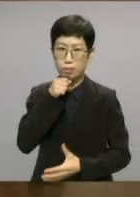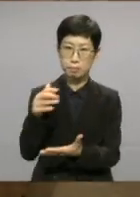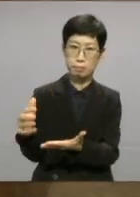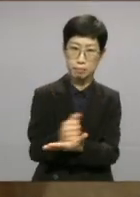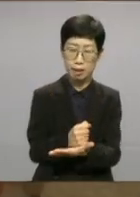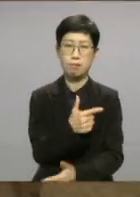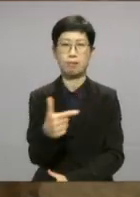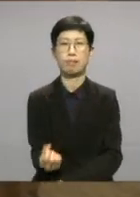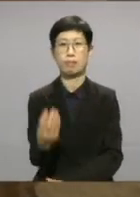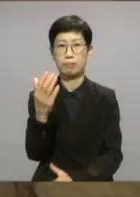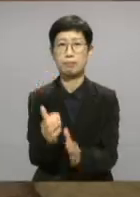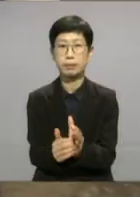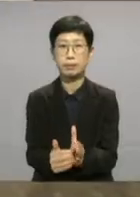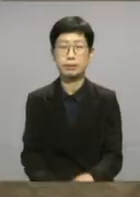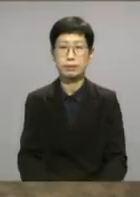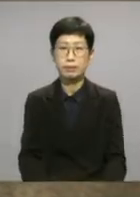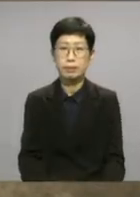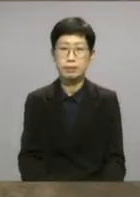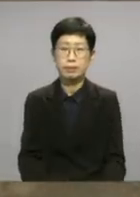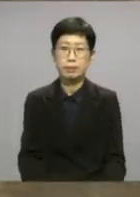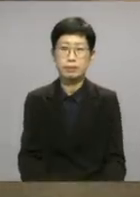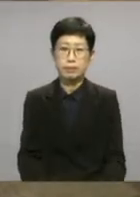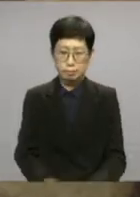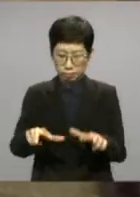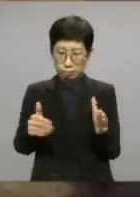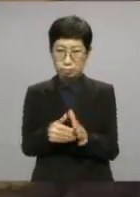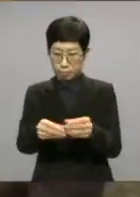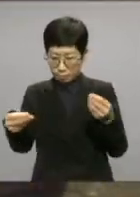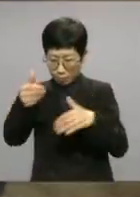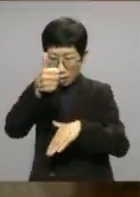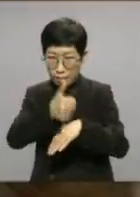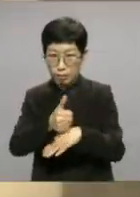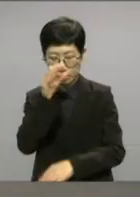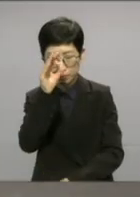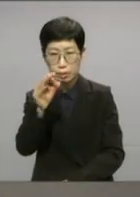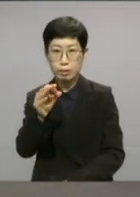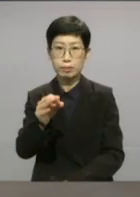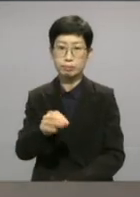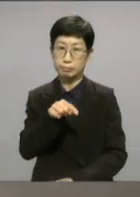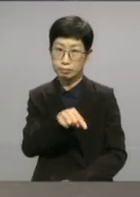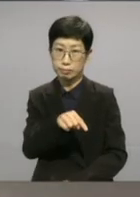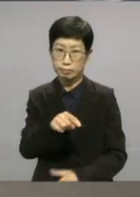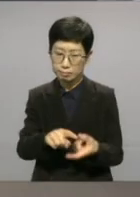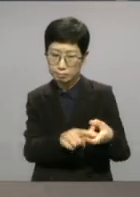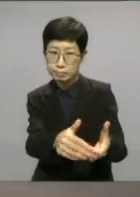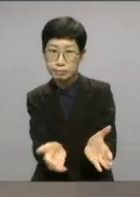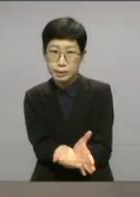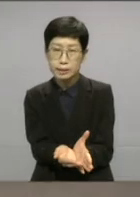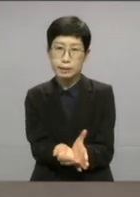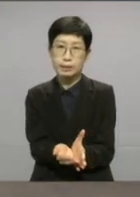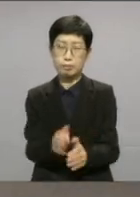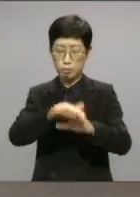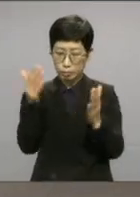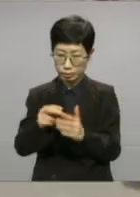기록하며 압승을 거둔 것으로 나타났습니다. 지금까지 개표 결과를 볼 때 국가인민동맹은 전체 의석의 3분의